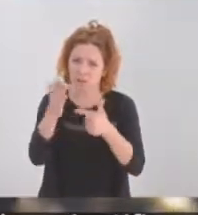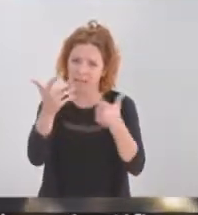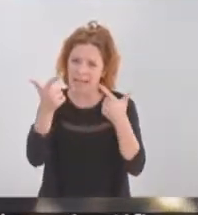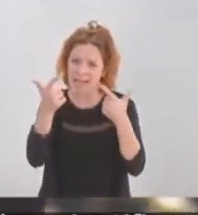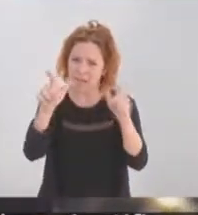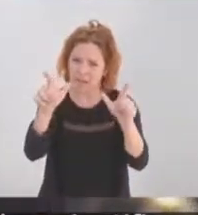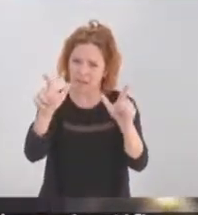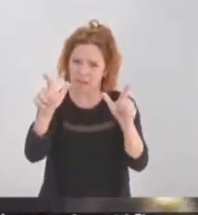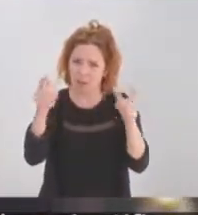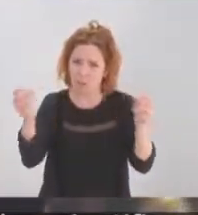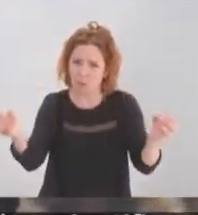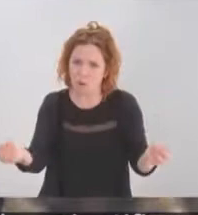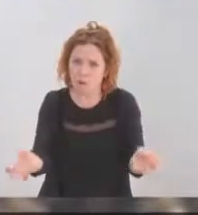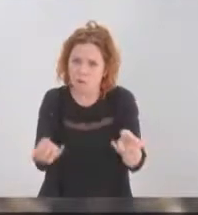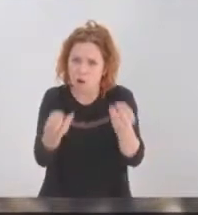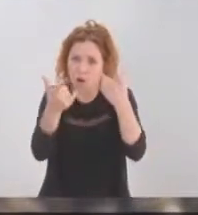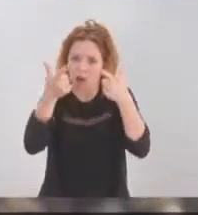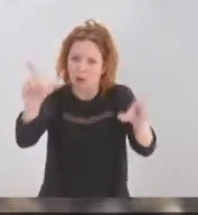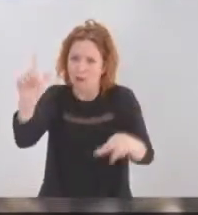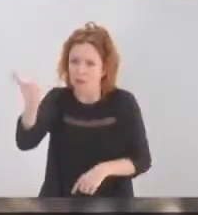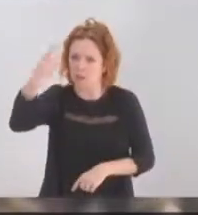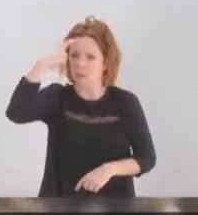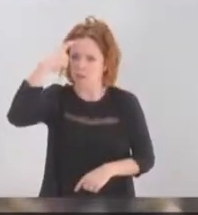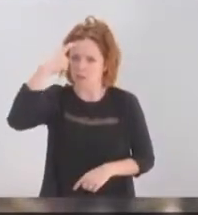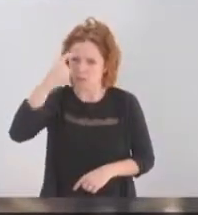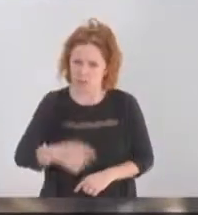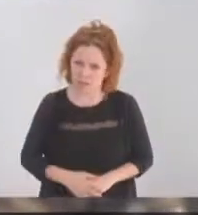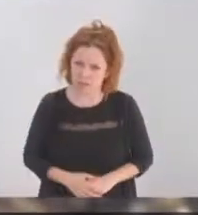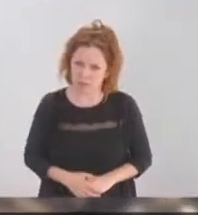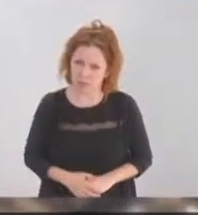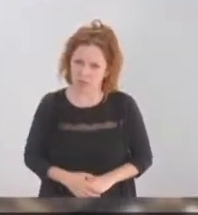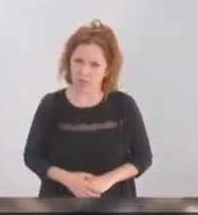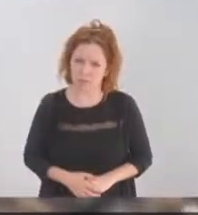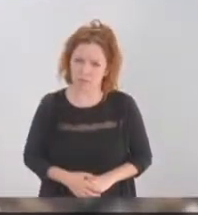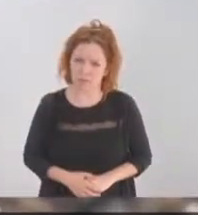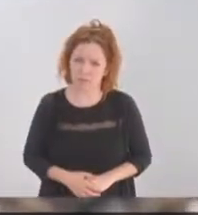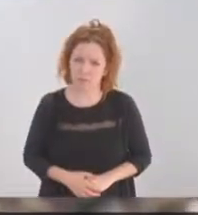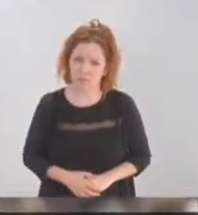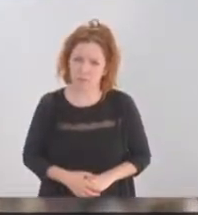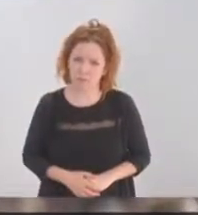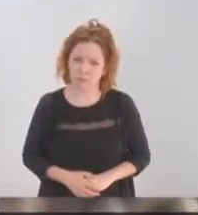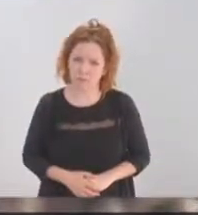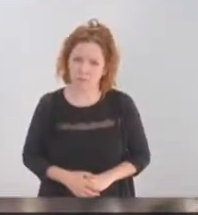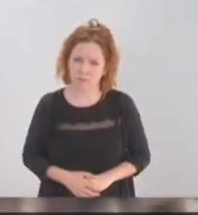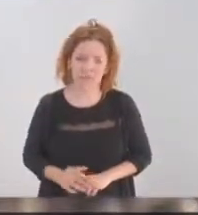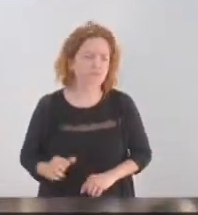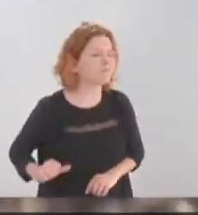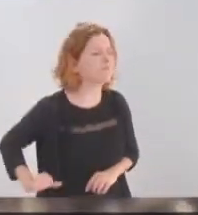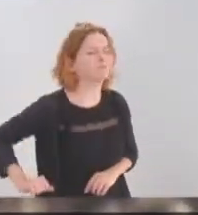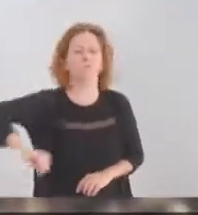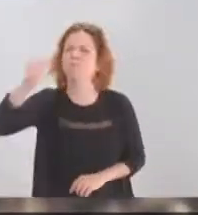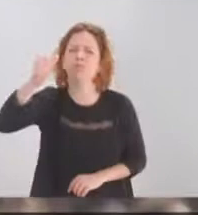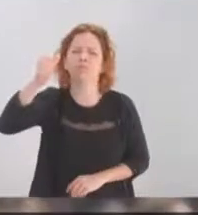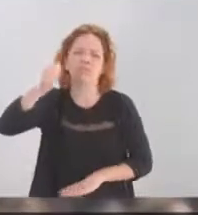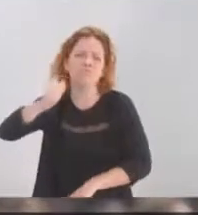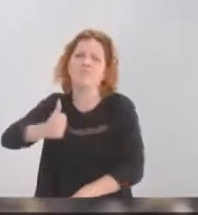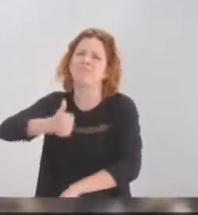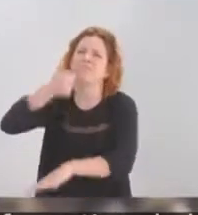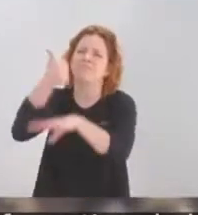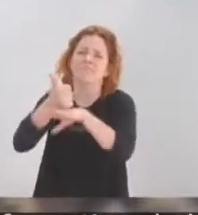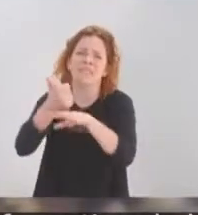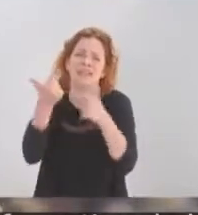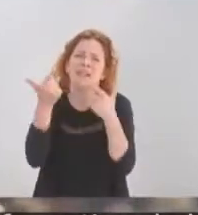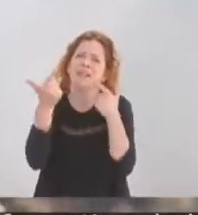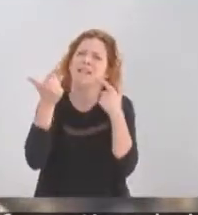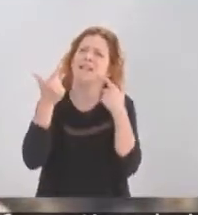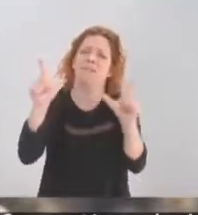de conscience, me voici rendu au pied du mur, à la plus importante de toutes les libertés qui concourent à la liberté